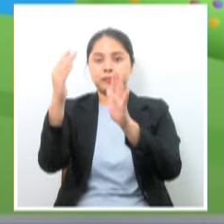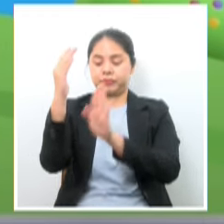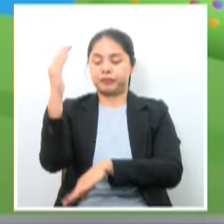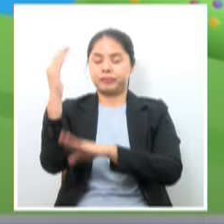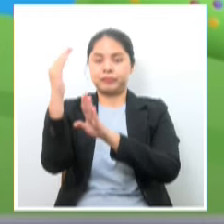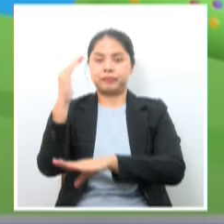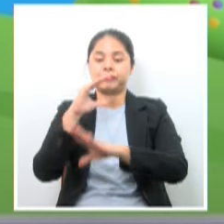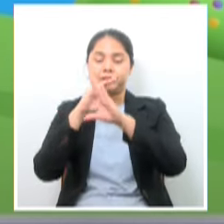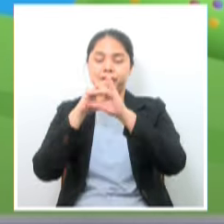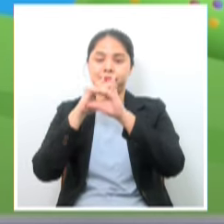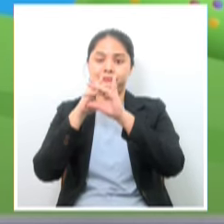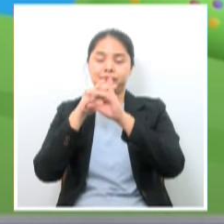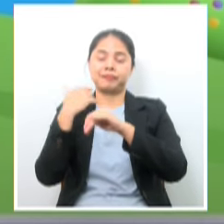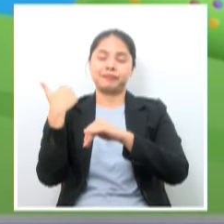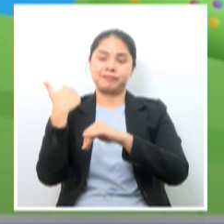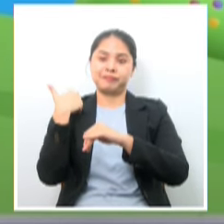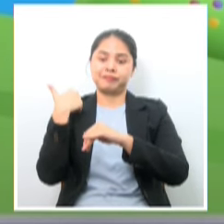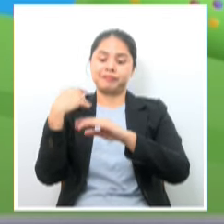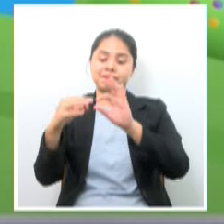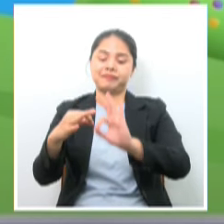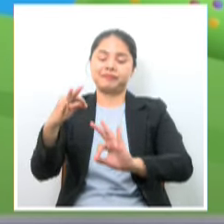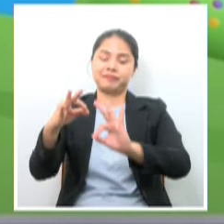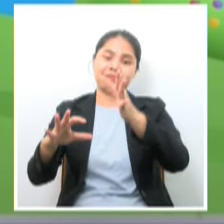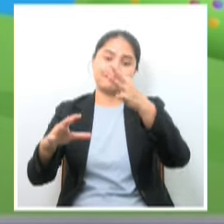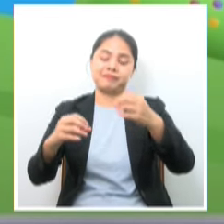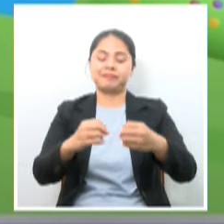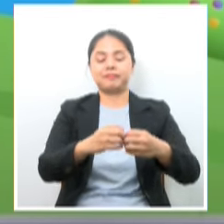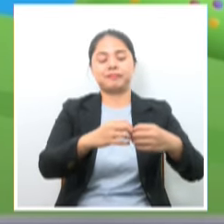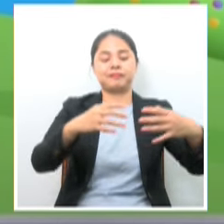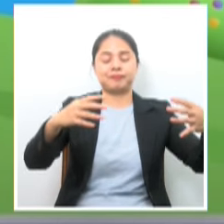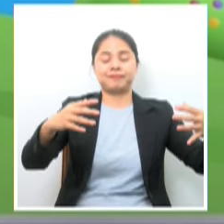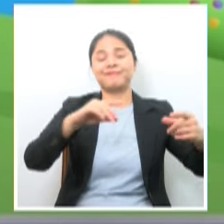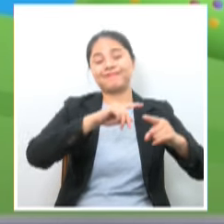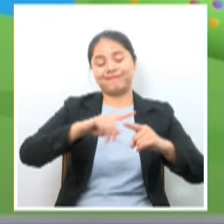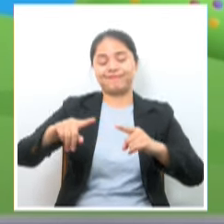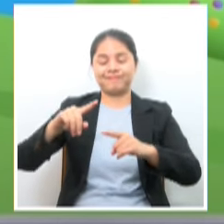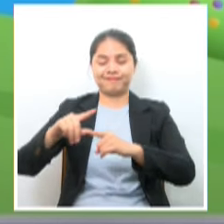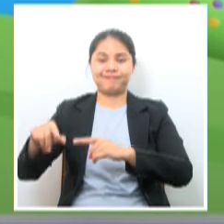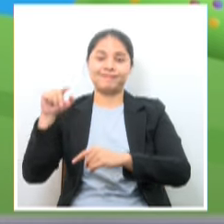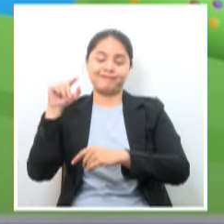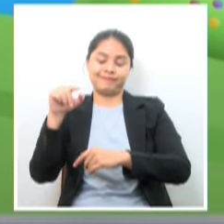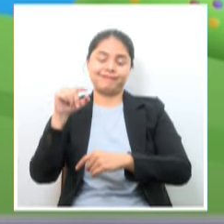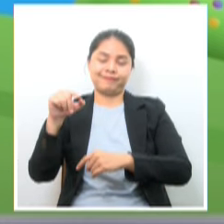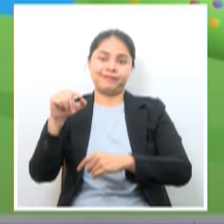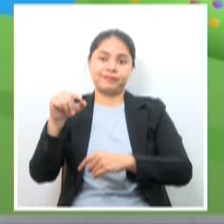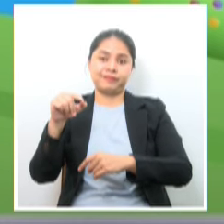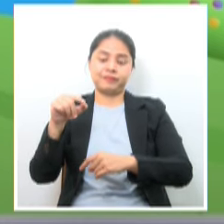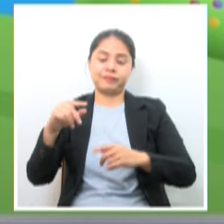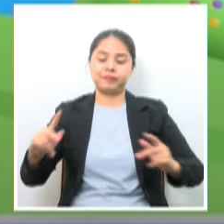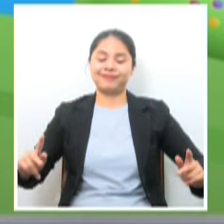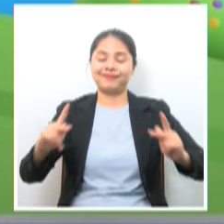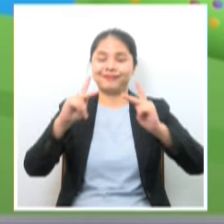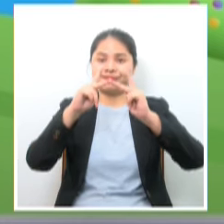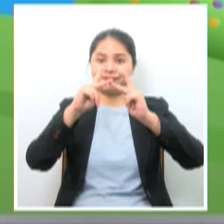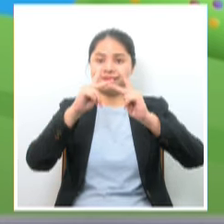ระยองนะครับเราก็พบว่ามีเหตุเพลิงไหม้มีเหตุระเบิดถังเก็บสารเคมีวันนี้ทางท่านรัฐมนตรีว่าการกระทรว